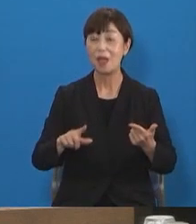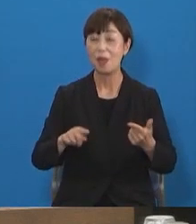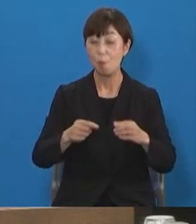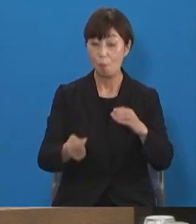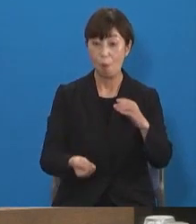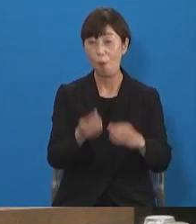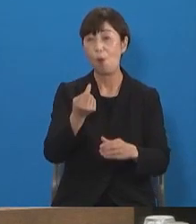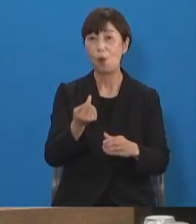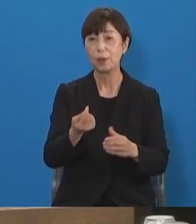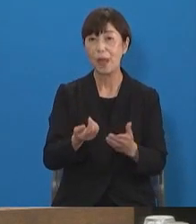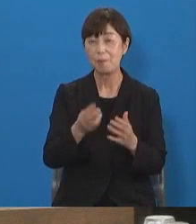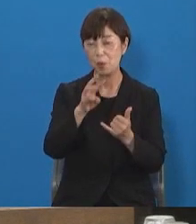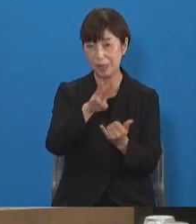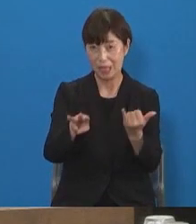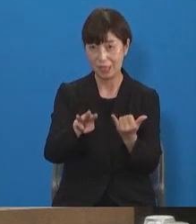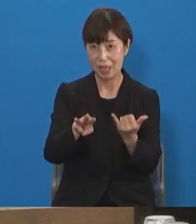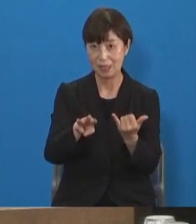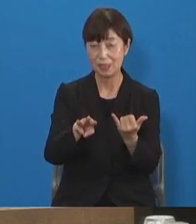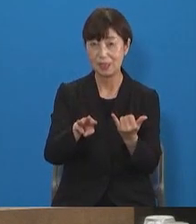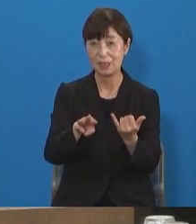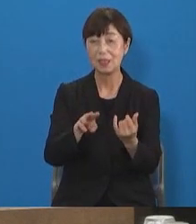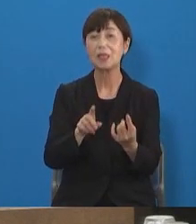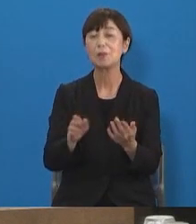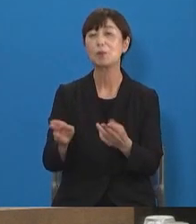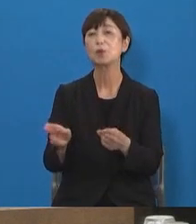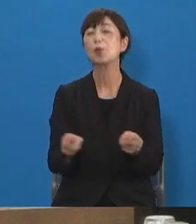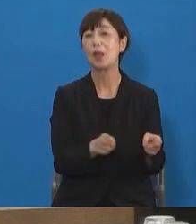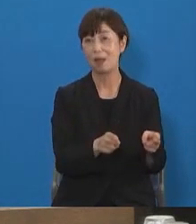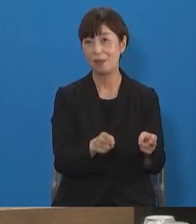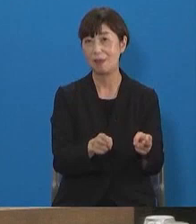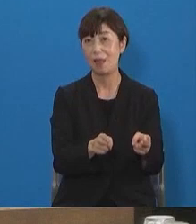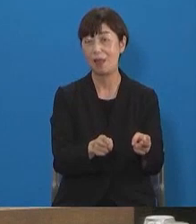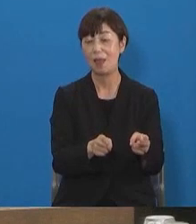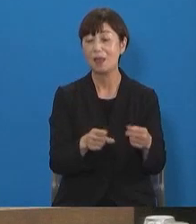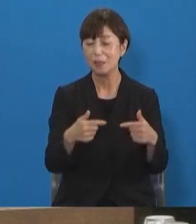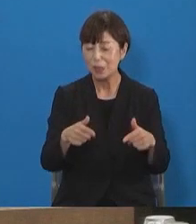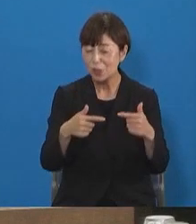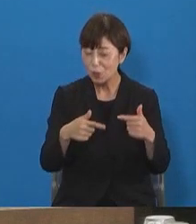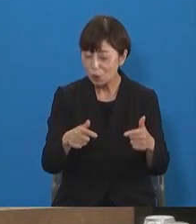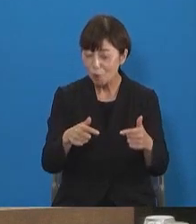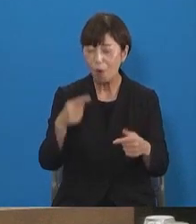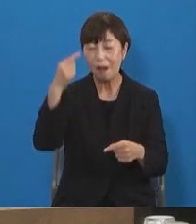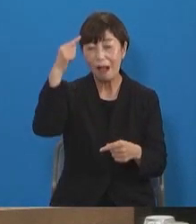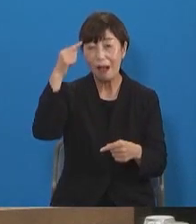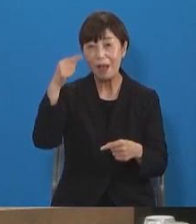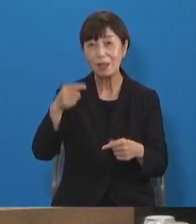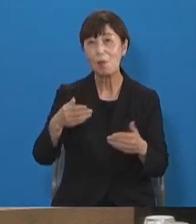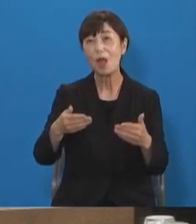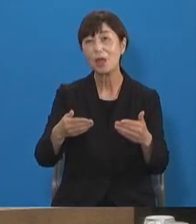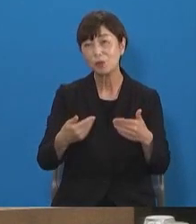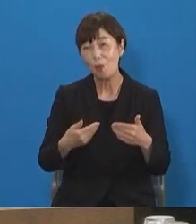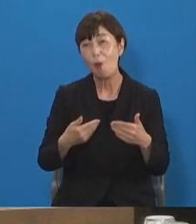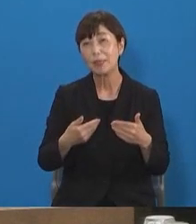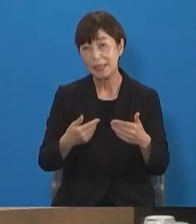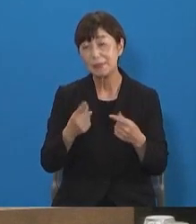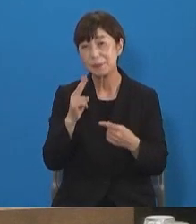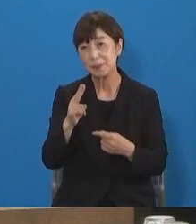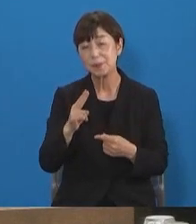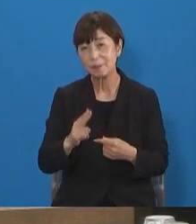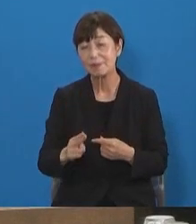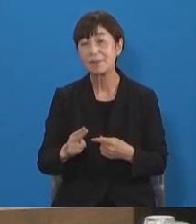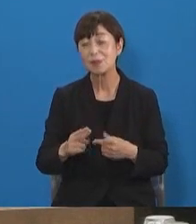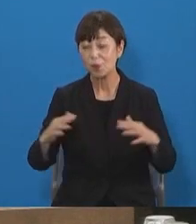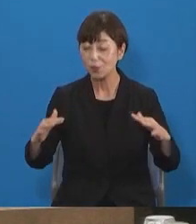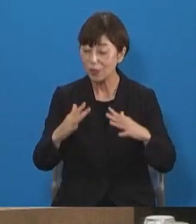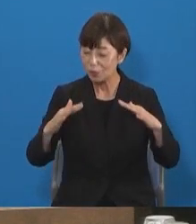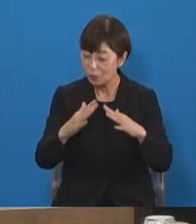からない災害に備え、日頃から防災対策を考えていただけるような機運を一層